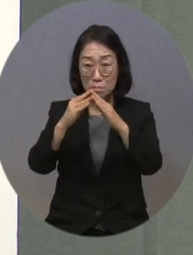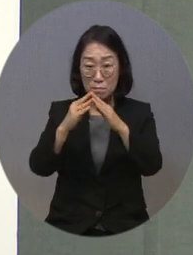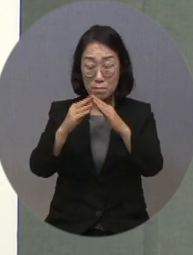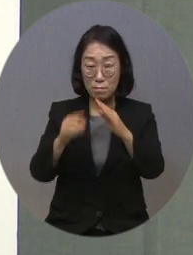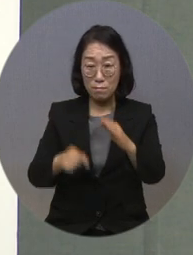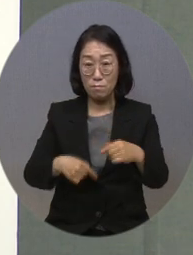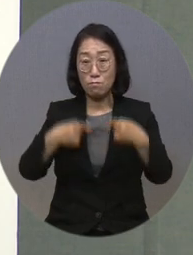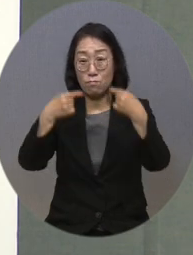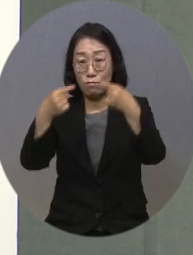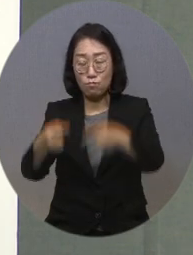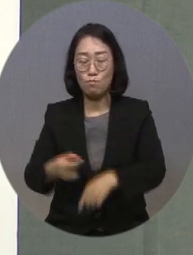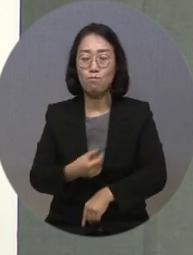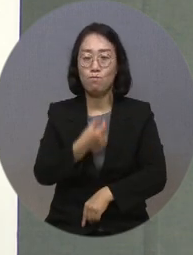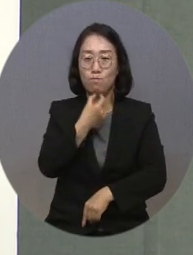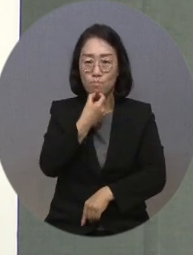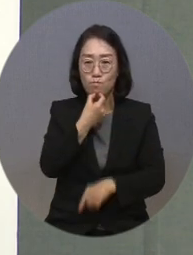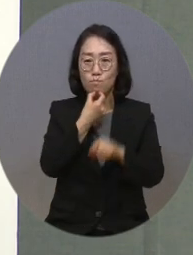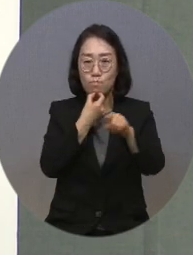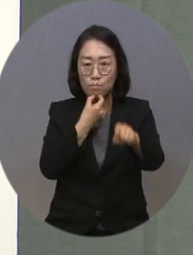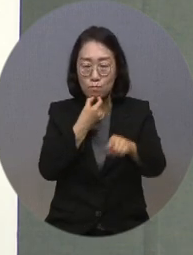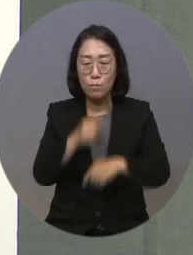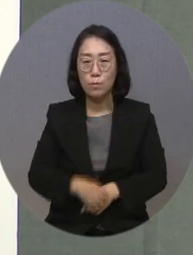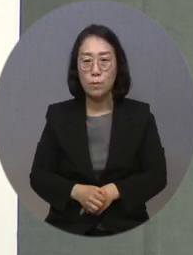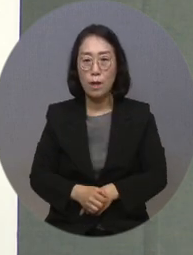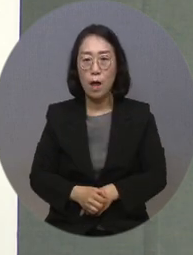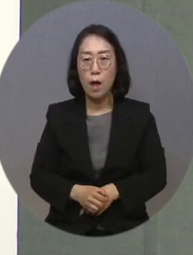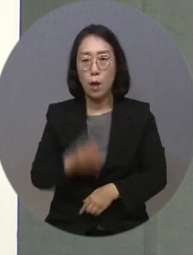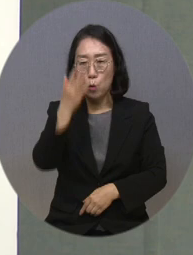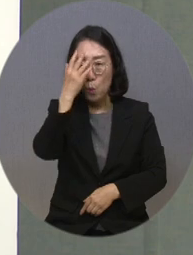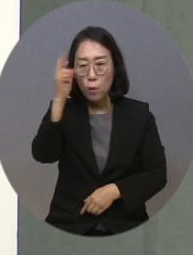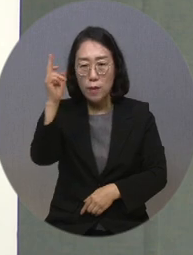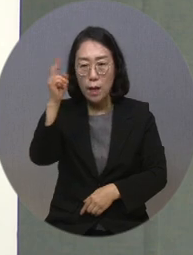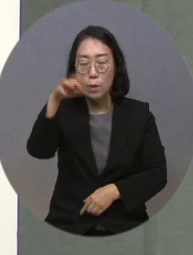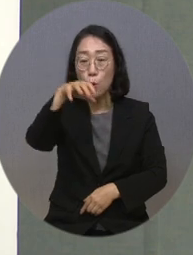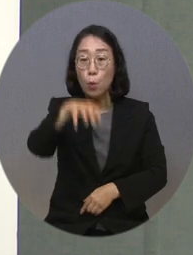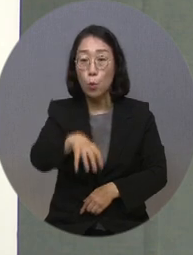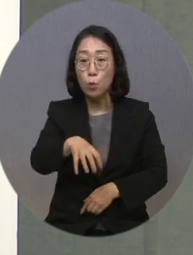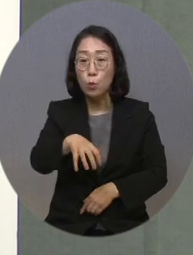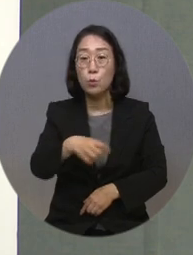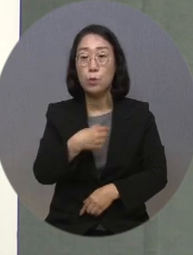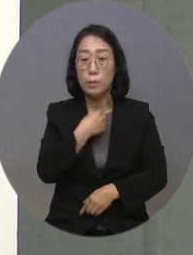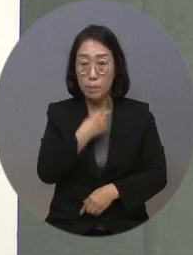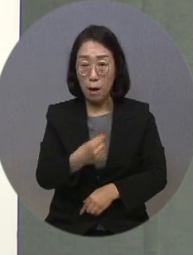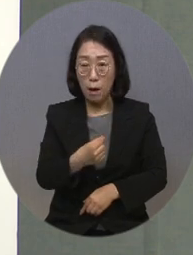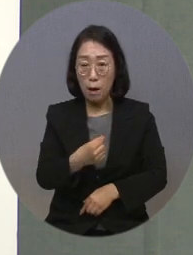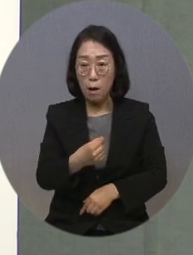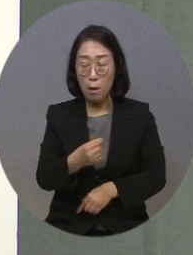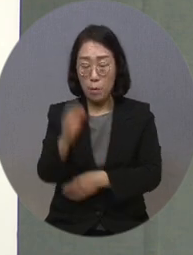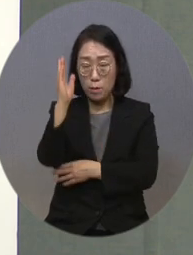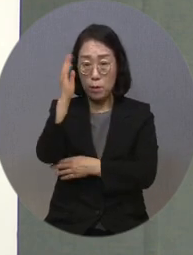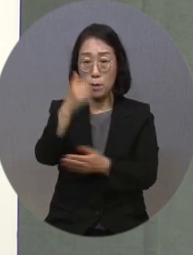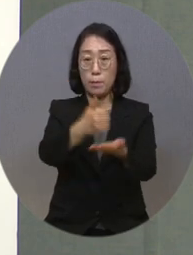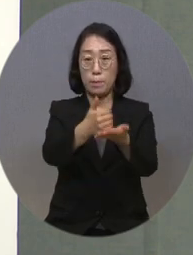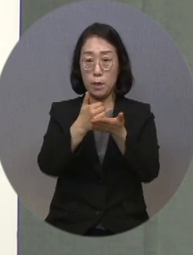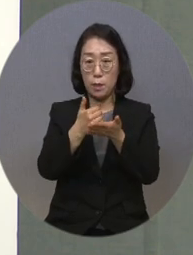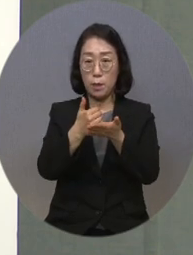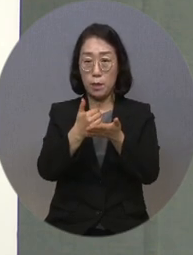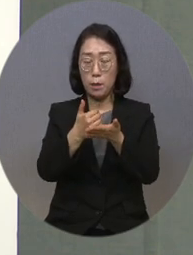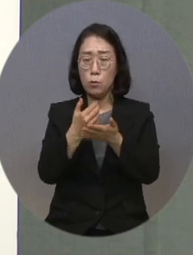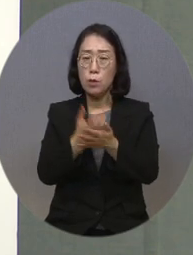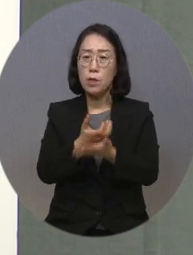해서 장소까지 선정을 하시고 지금 이전 문제를 추진하고 있지 않습니까? 네. 이 이전